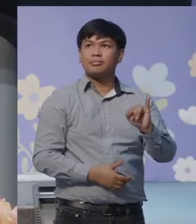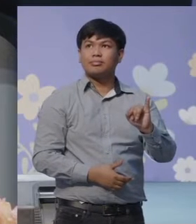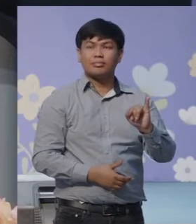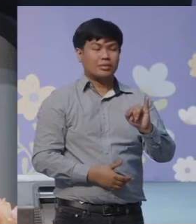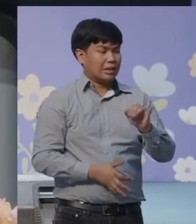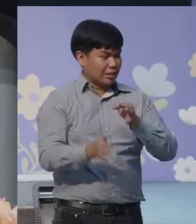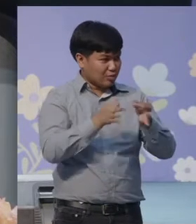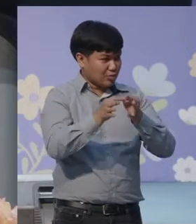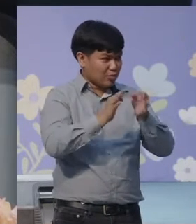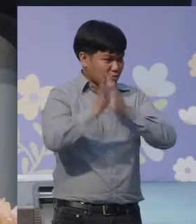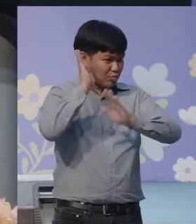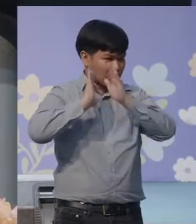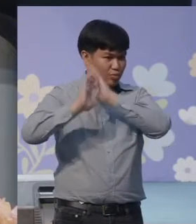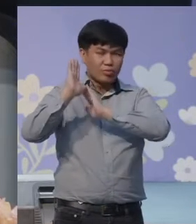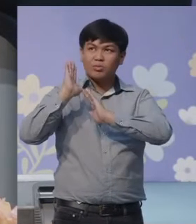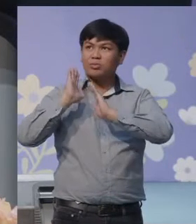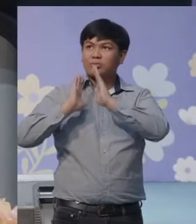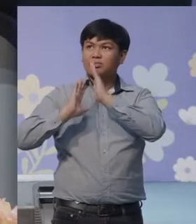dinescribe, no?